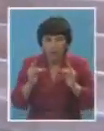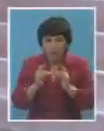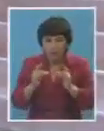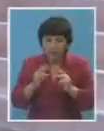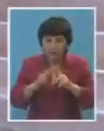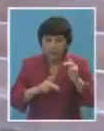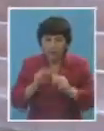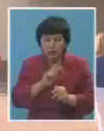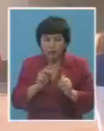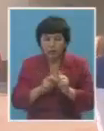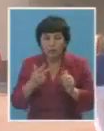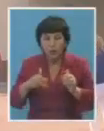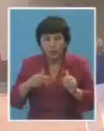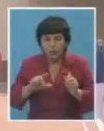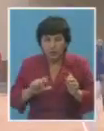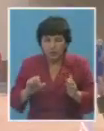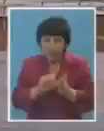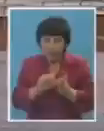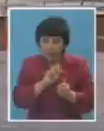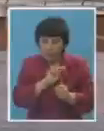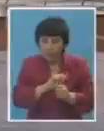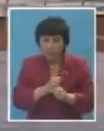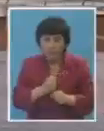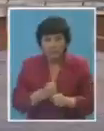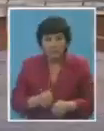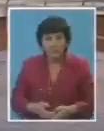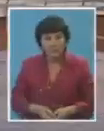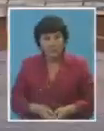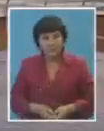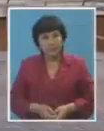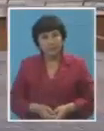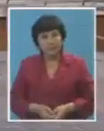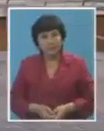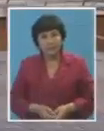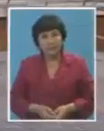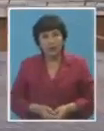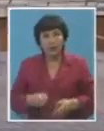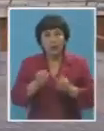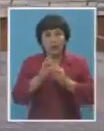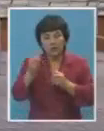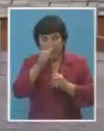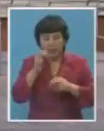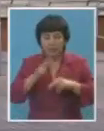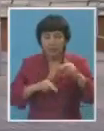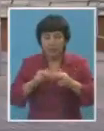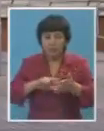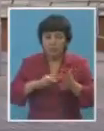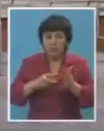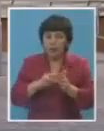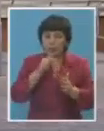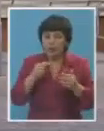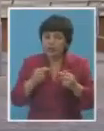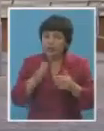Құрылыс жұмыстарына 30 жергілікті тұрғын тартылған. 100 мест было начато в июне прошлого года. 12 айда салып бітіруді жоспарлап